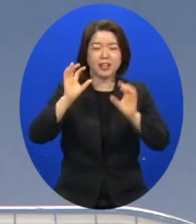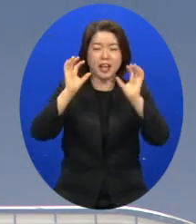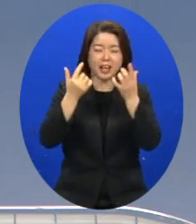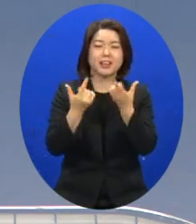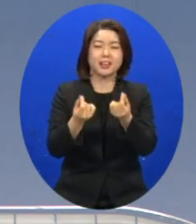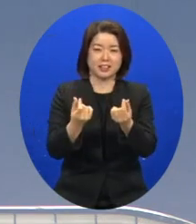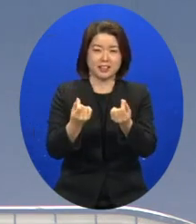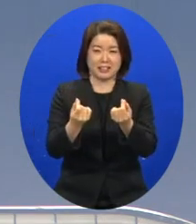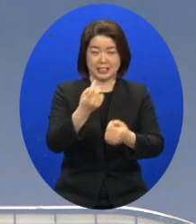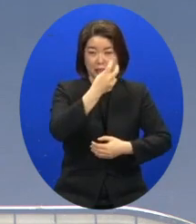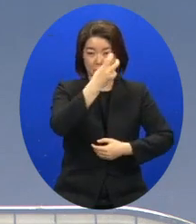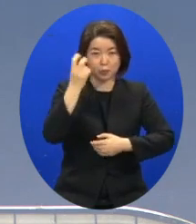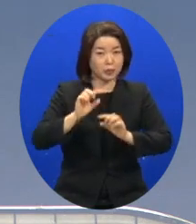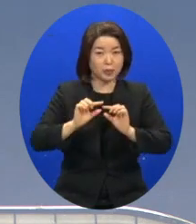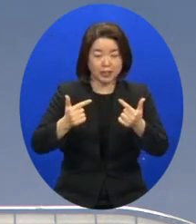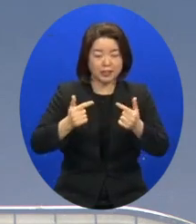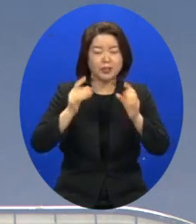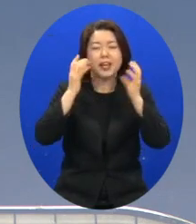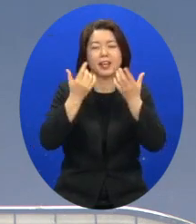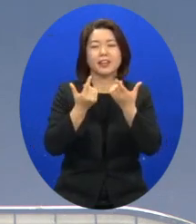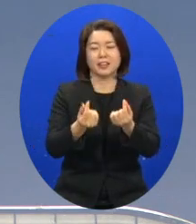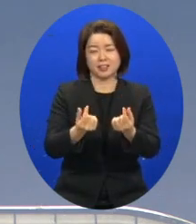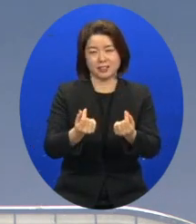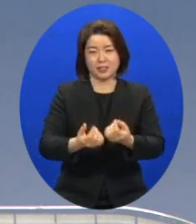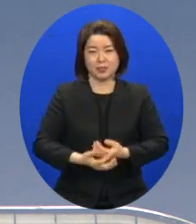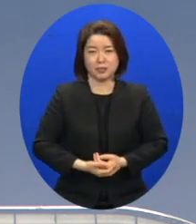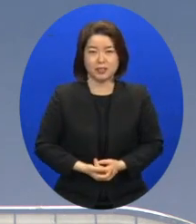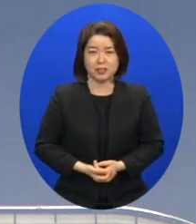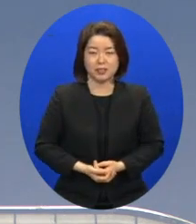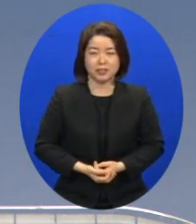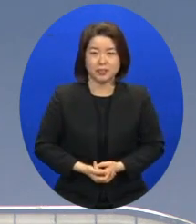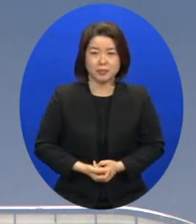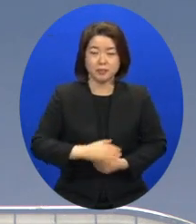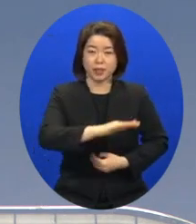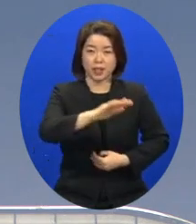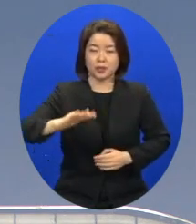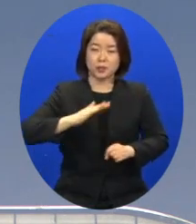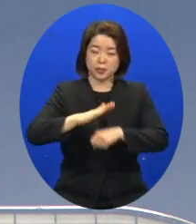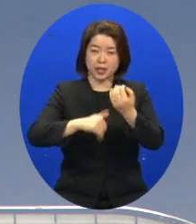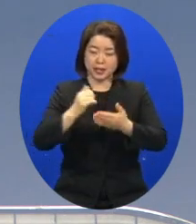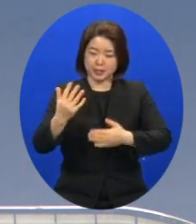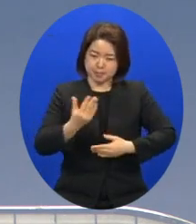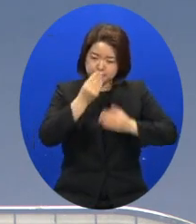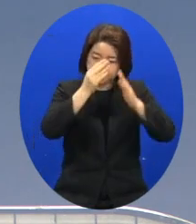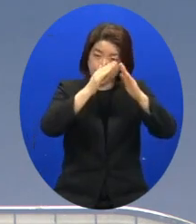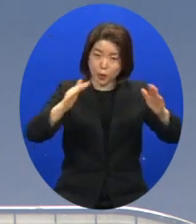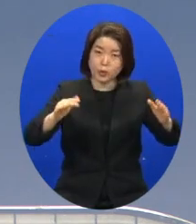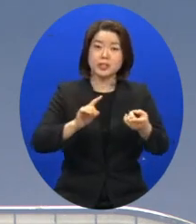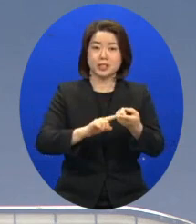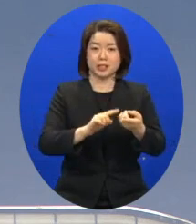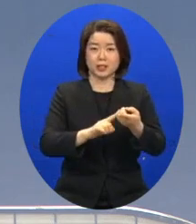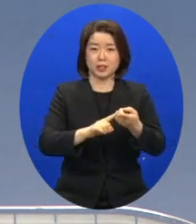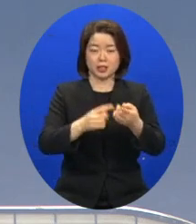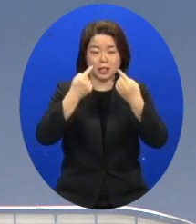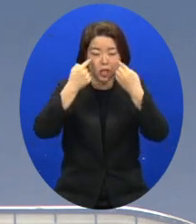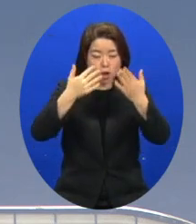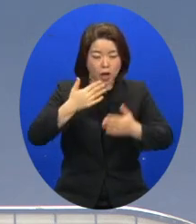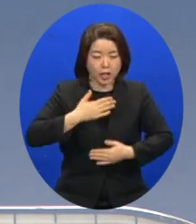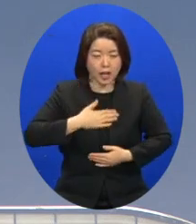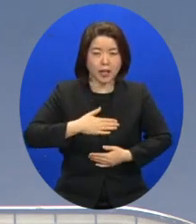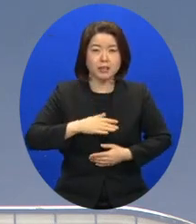똑똑한 게 아니고 어린아이인 겁니다 우리가 하나님의 성전인 것을 정확하게 아는 것은 대단히